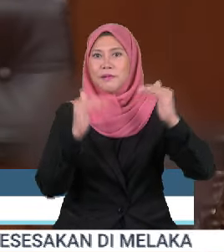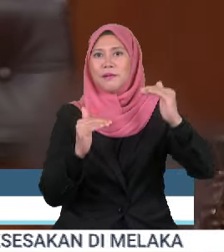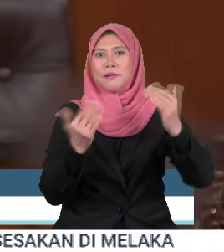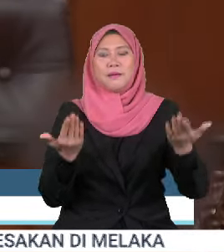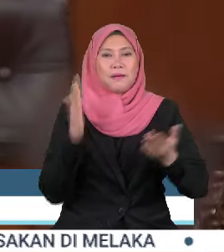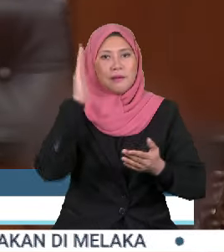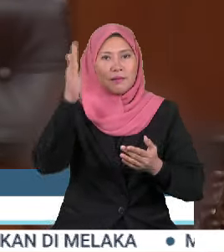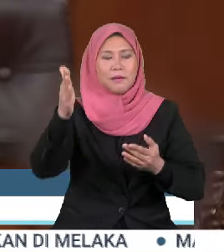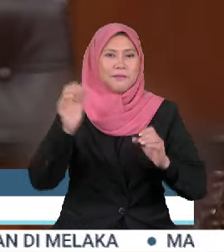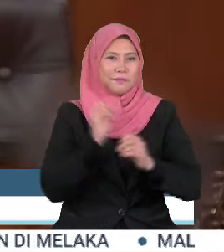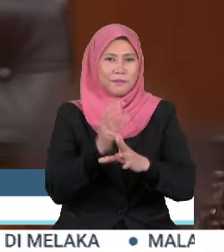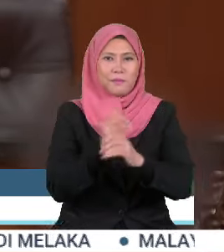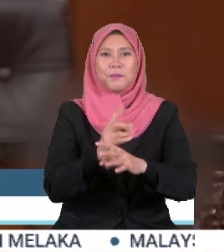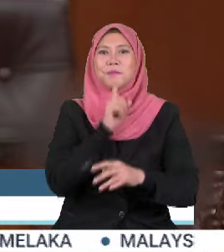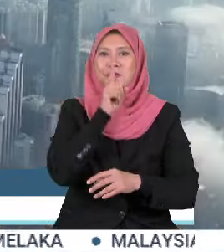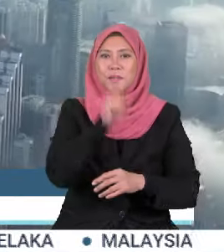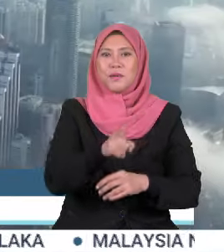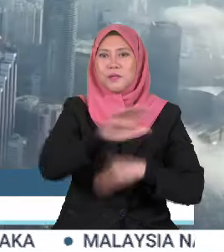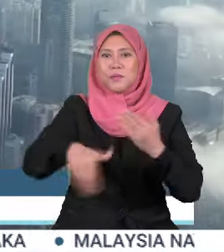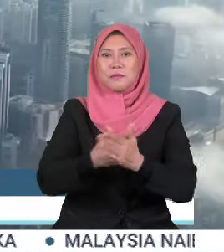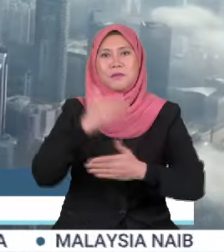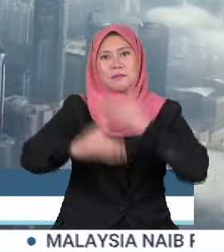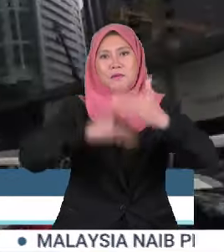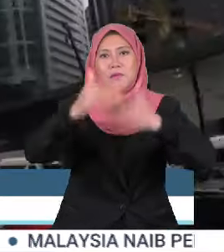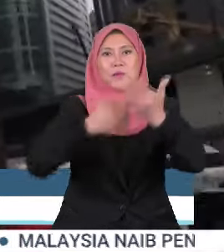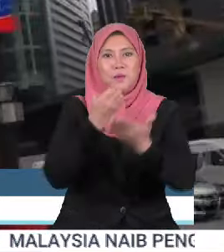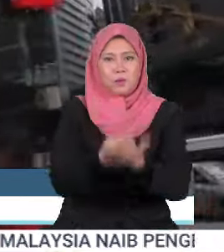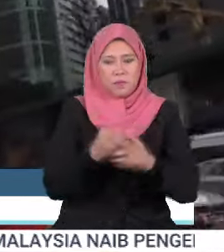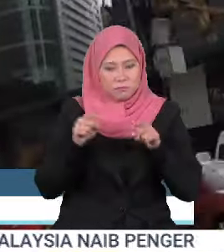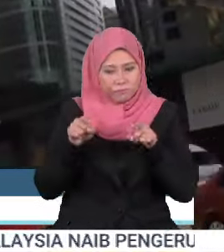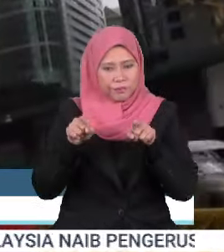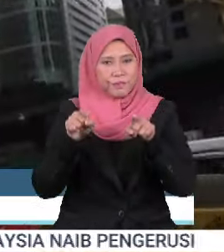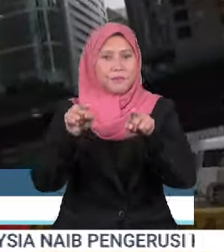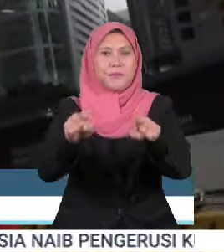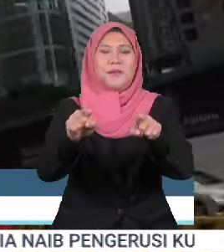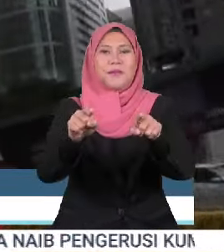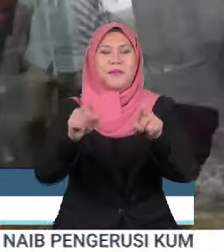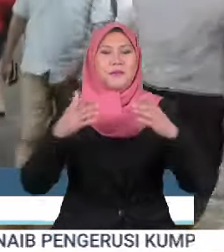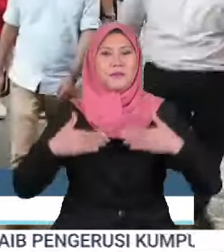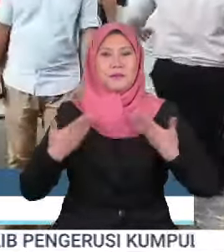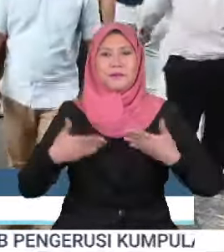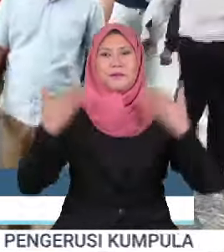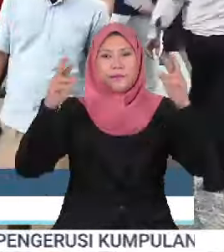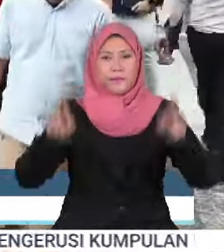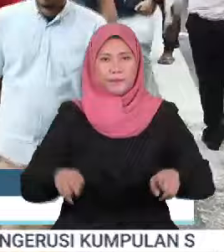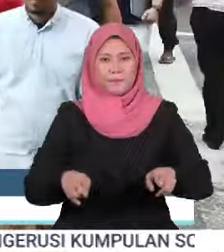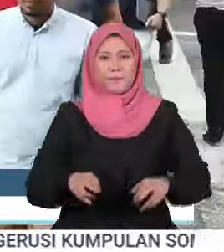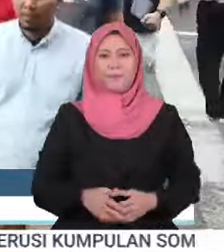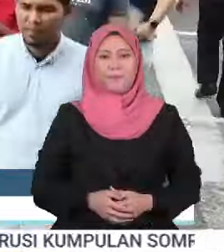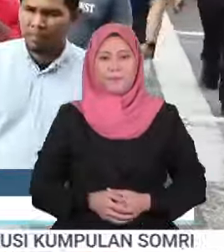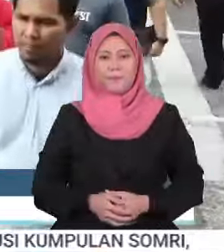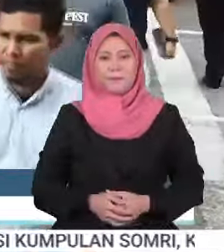akan diperlihatkan bagi memastikan kemajuan ekonomi bergerak seiring dengan Kesejahteraan Rakyat